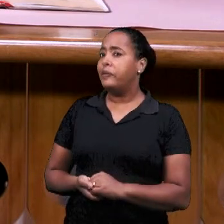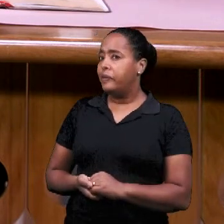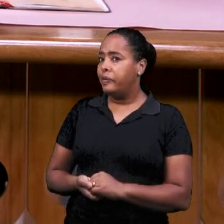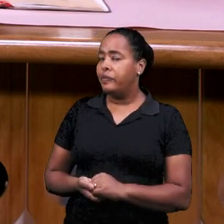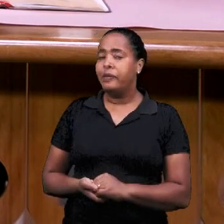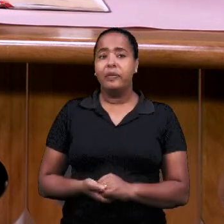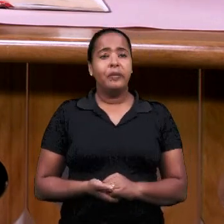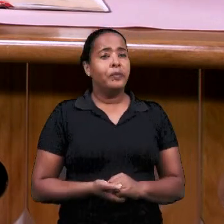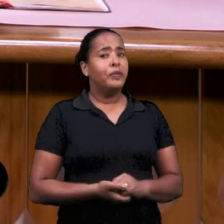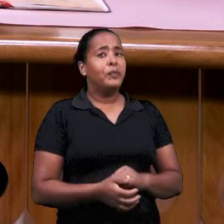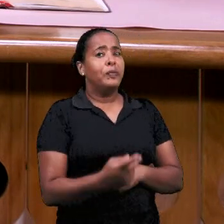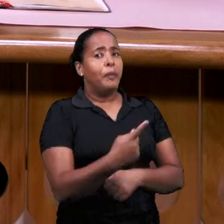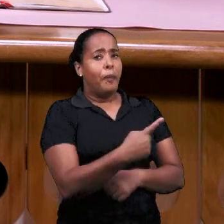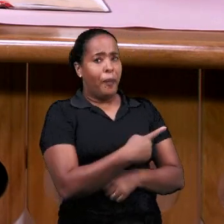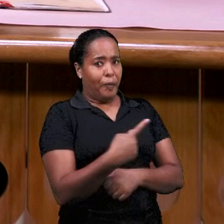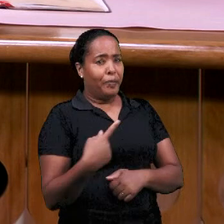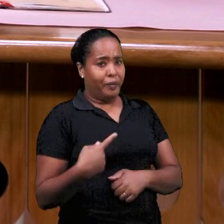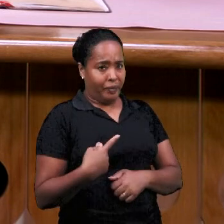Pasteur Gilles,